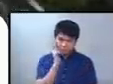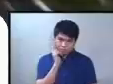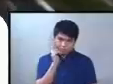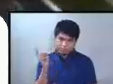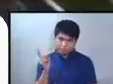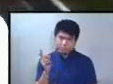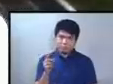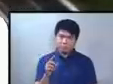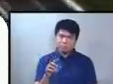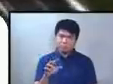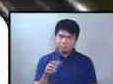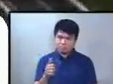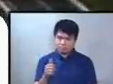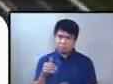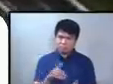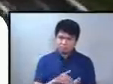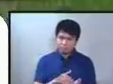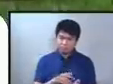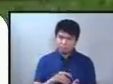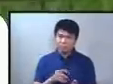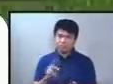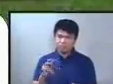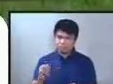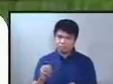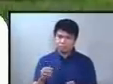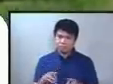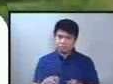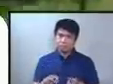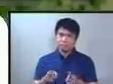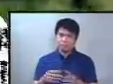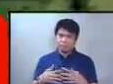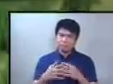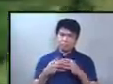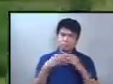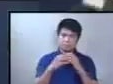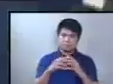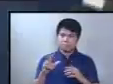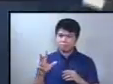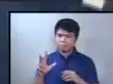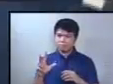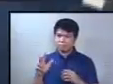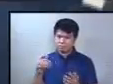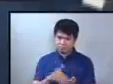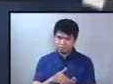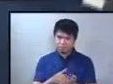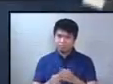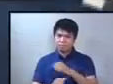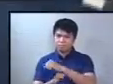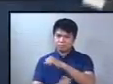10,000 kilometro na ng kalsada ang kanilang napagawa, nakapagpatayo ng halos 3,000 tulay at nakatapos ng